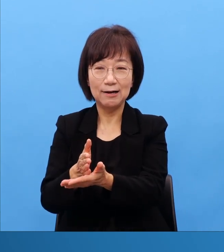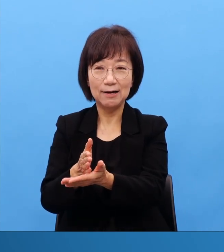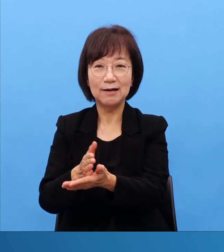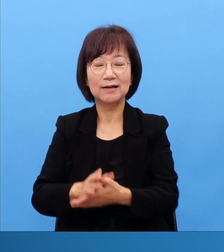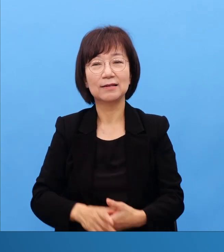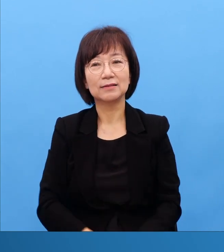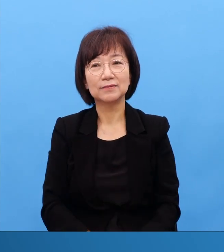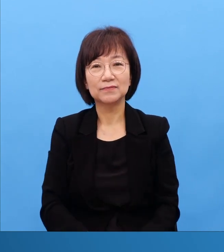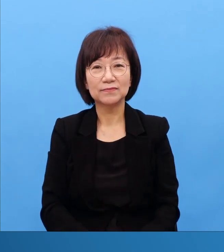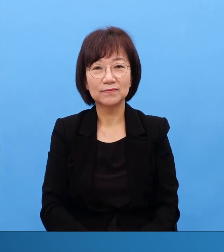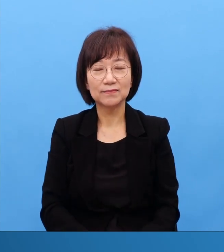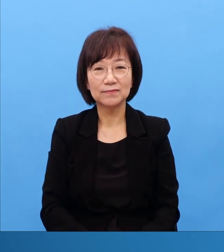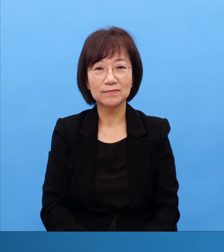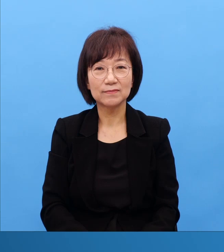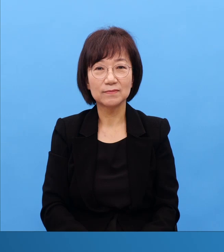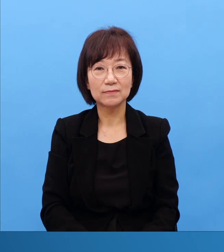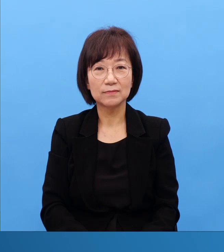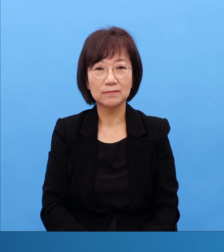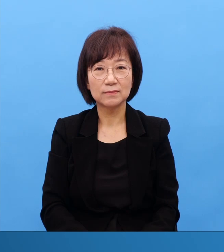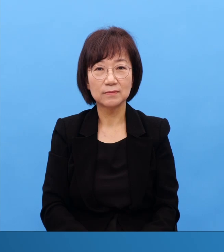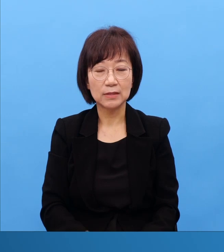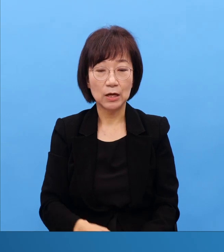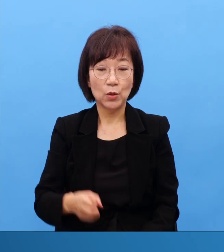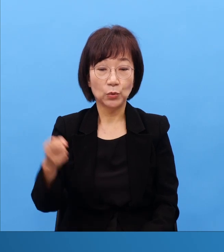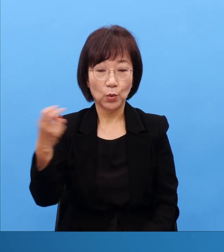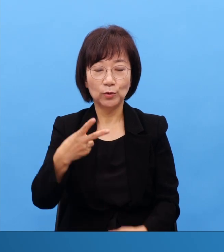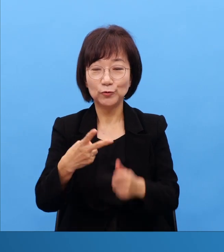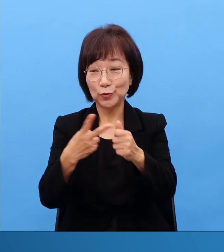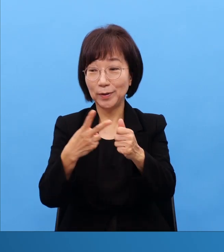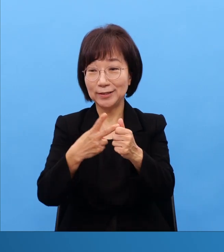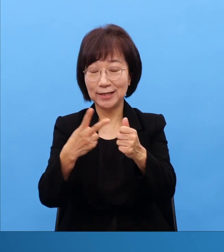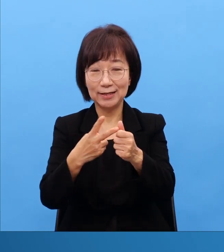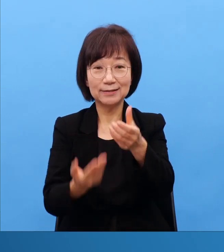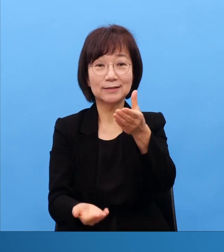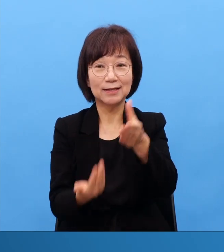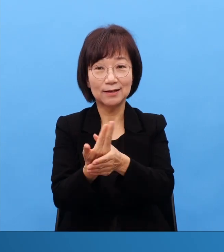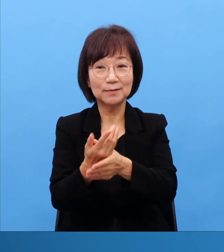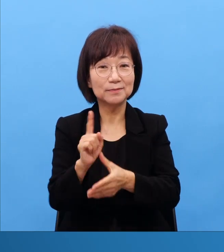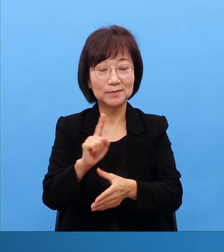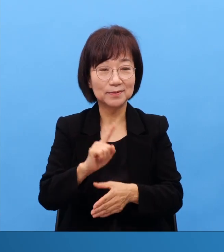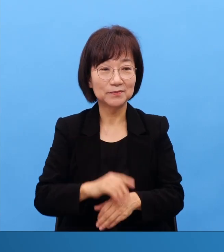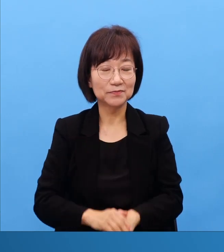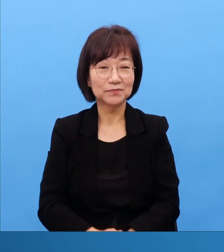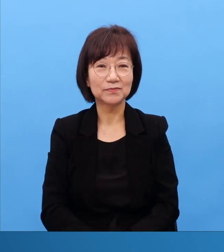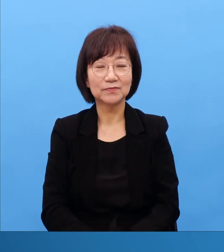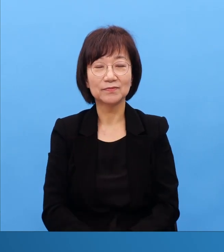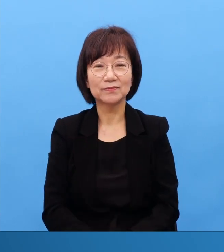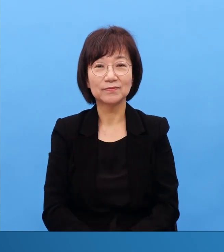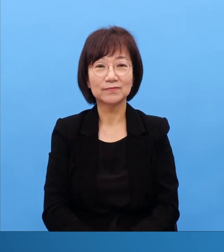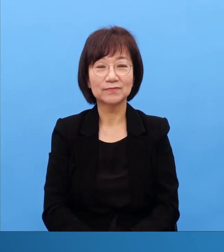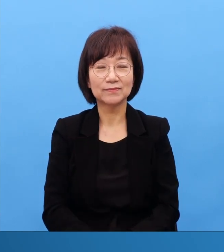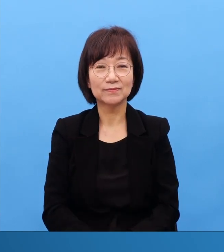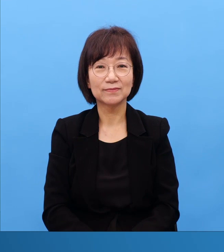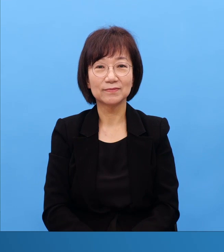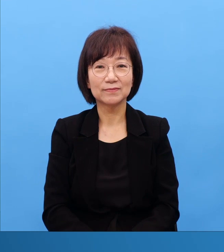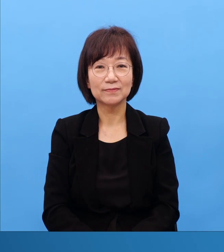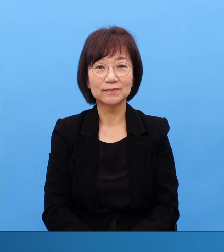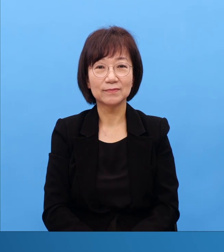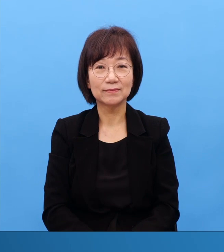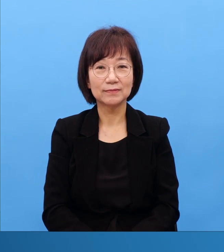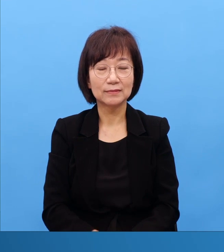Roman emperor, though he was considered a deity at the time. 근데 두 번째 또 사건이 있었어요. But there was a second incident that arose. 이 예루살렘과